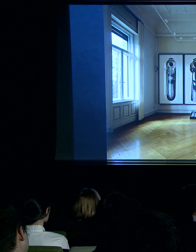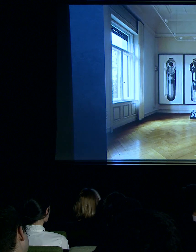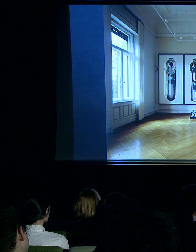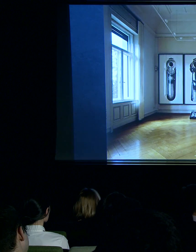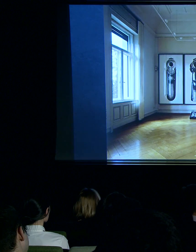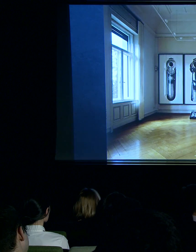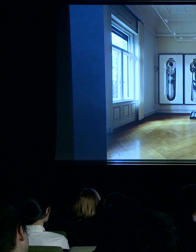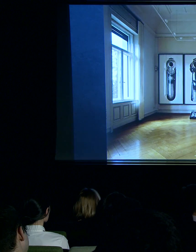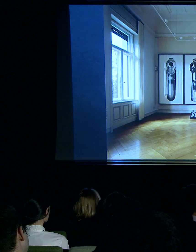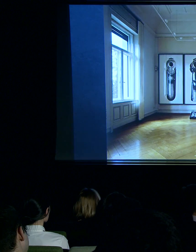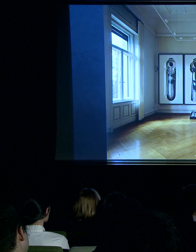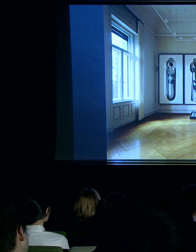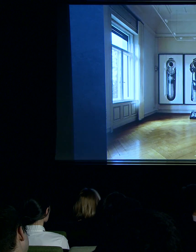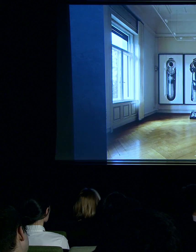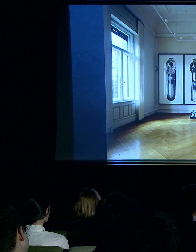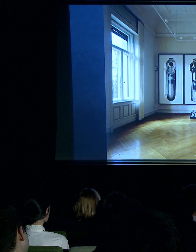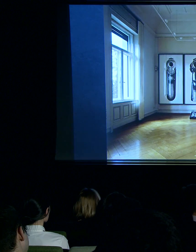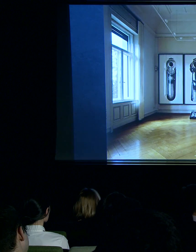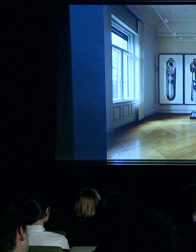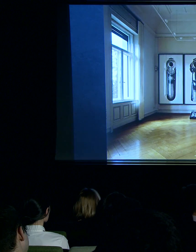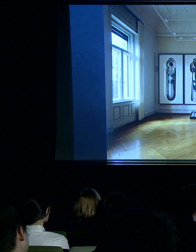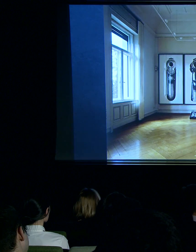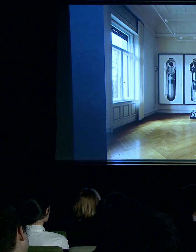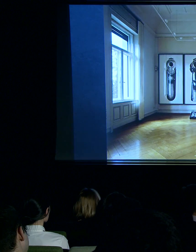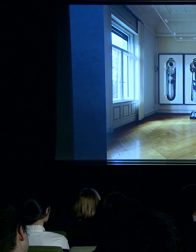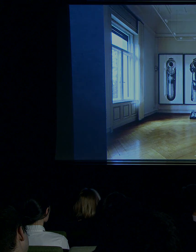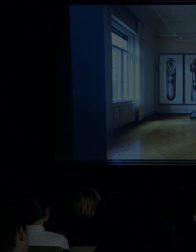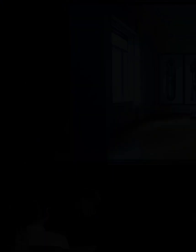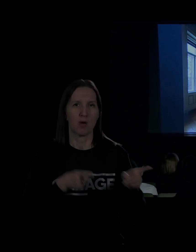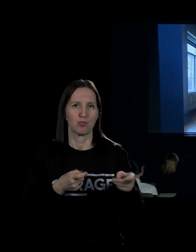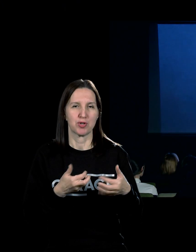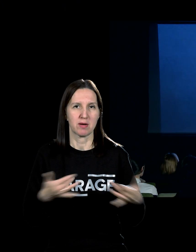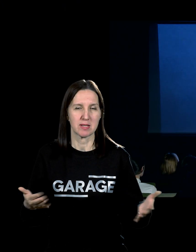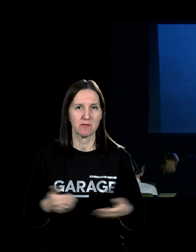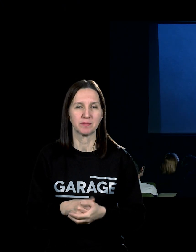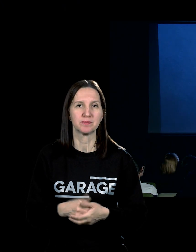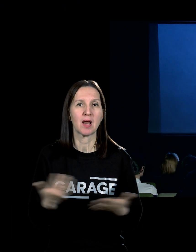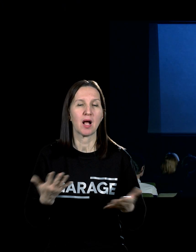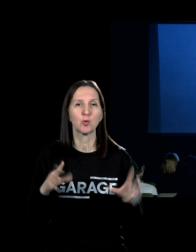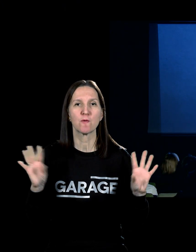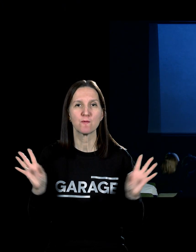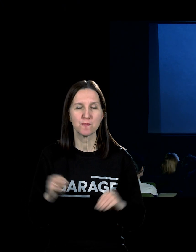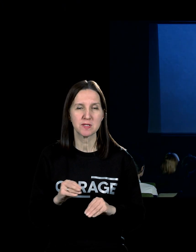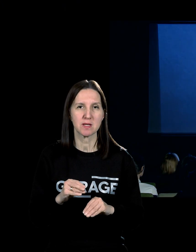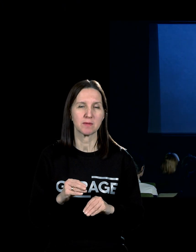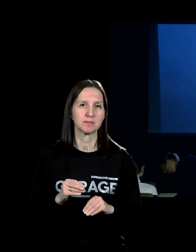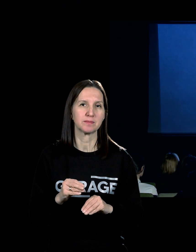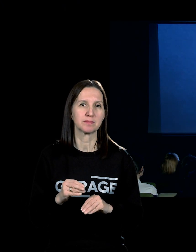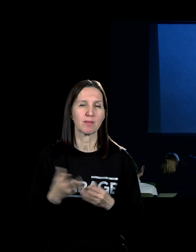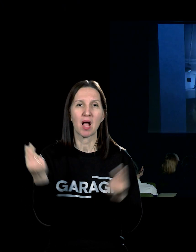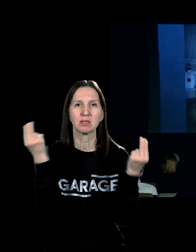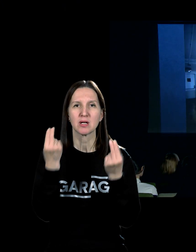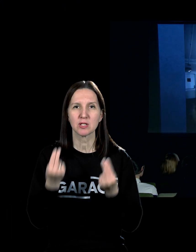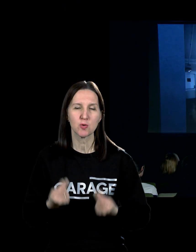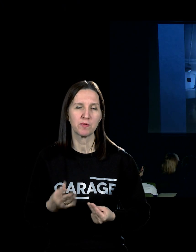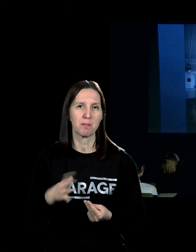тело». Надпись можно также перевести как «Молотки для тела». А пушек, которые все при этом нарисованы,